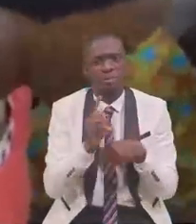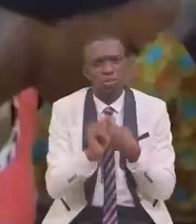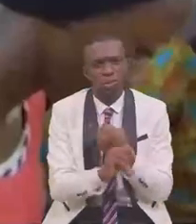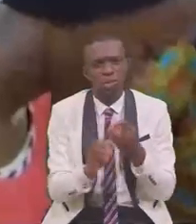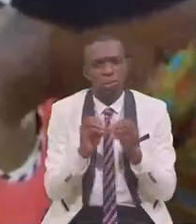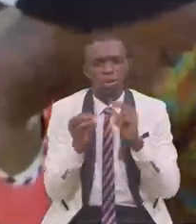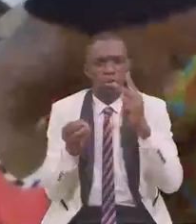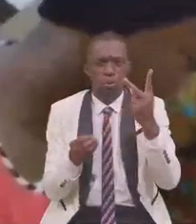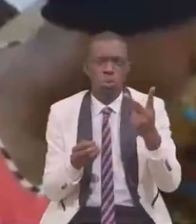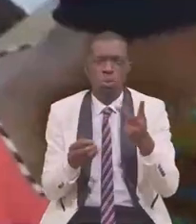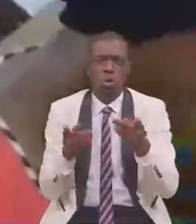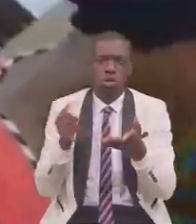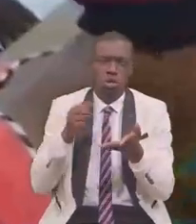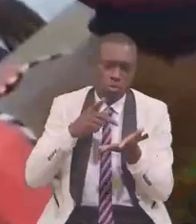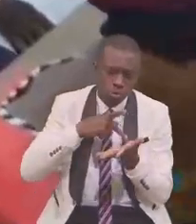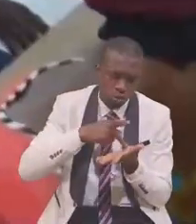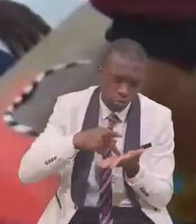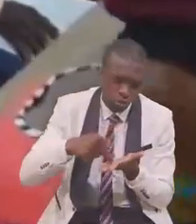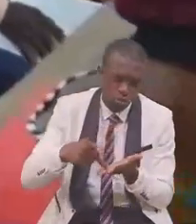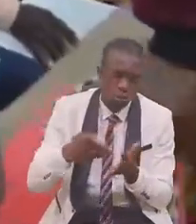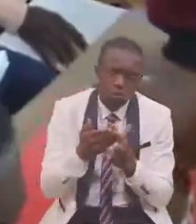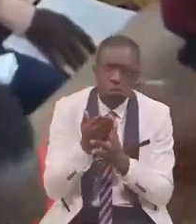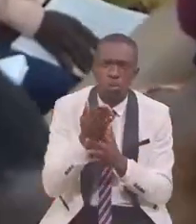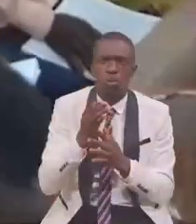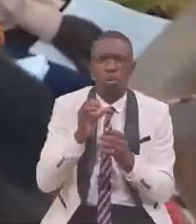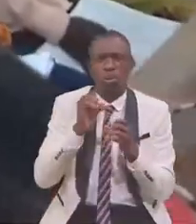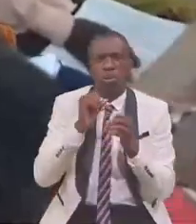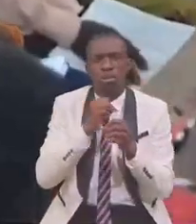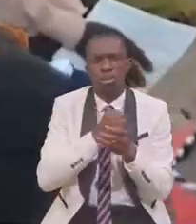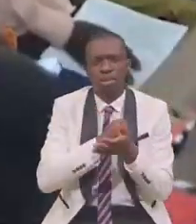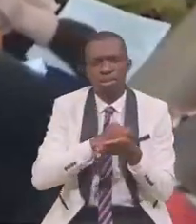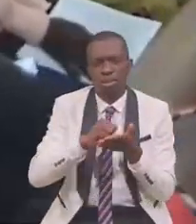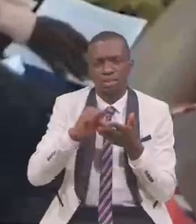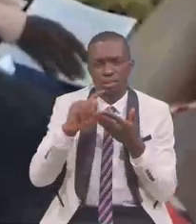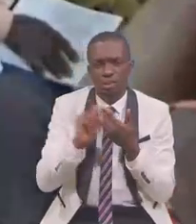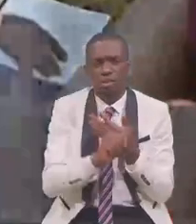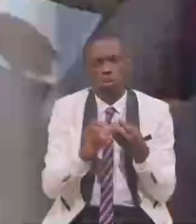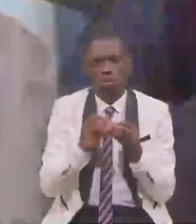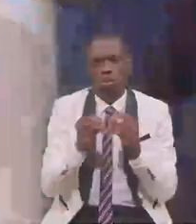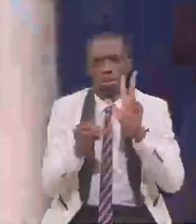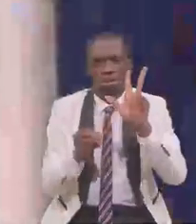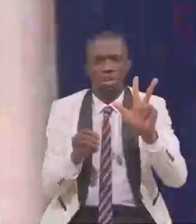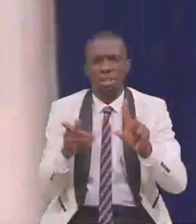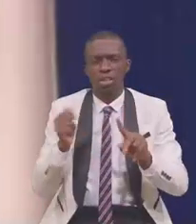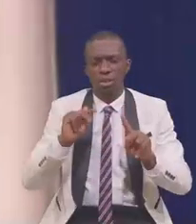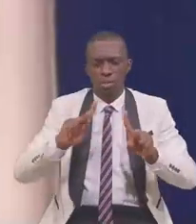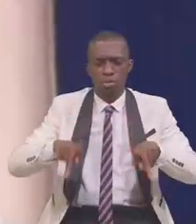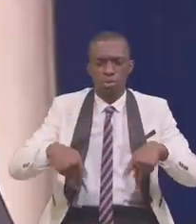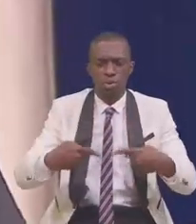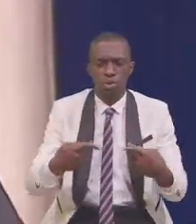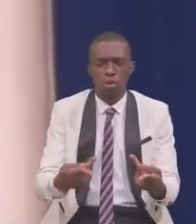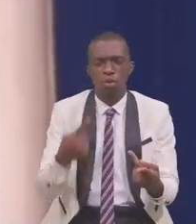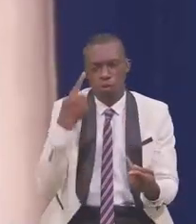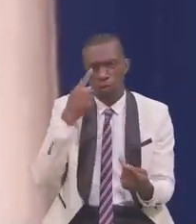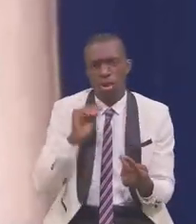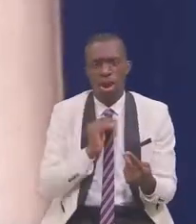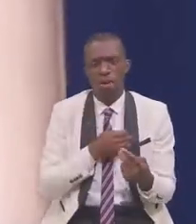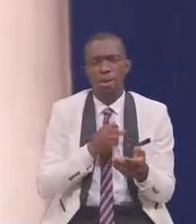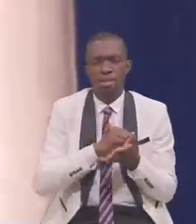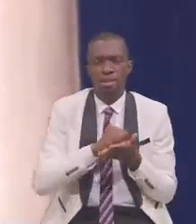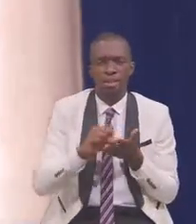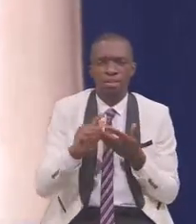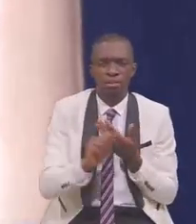la sanctification. 3, la provision pour notre sanctification. Il a fait la provision. La provision